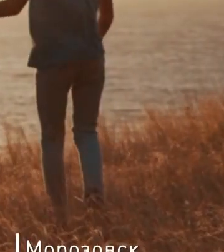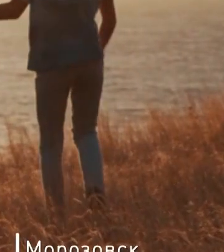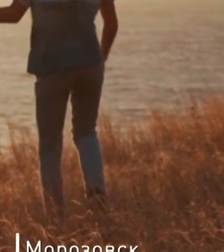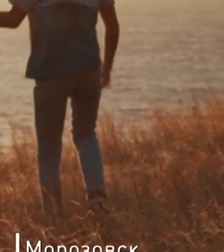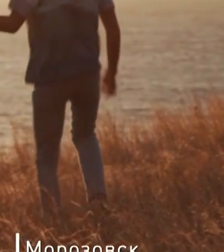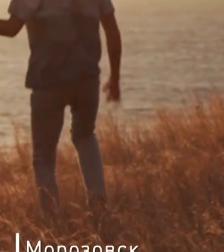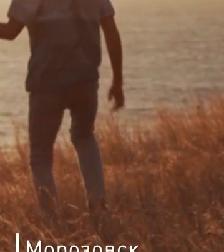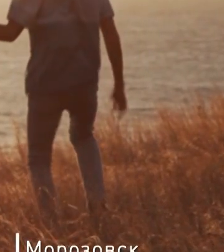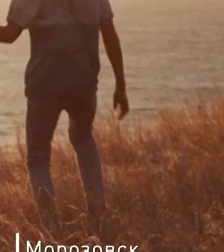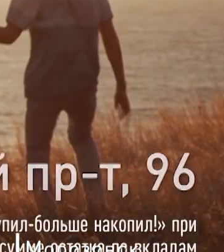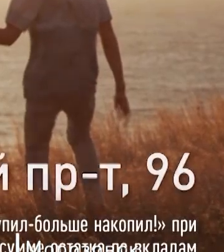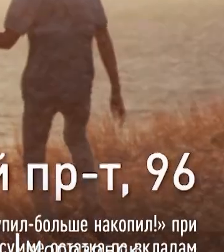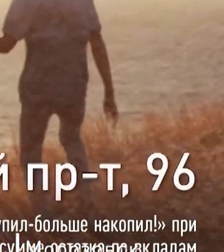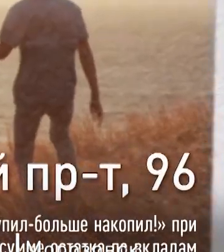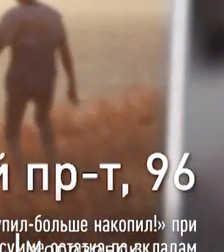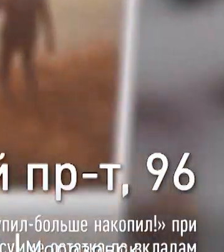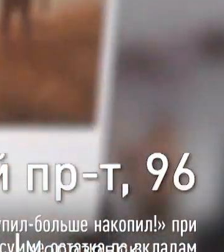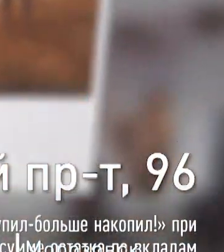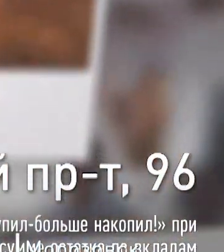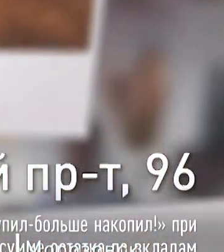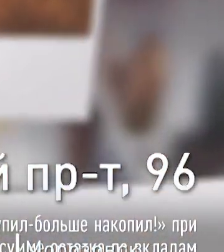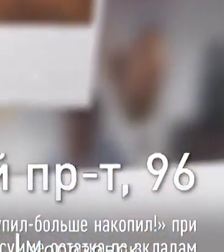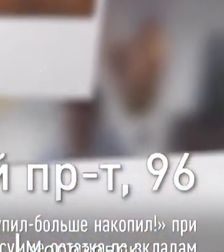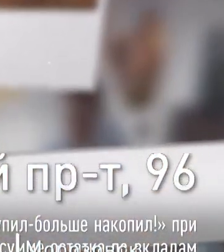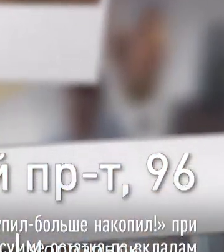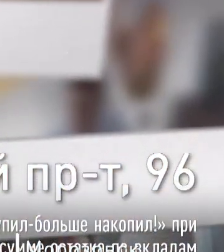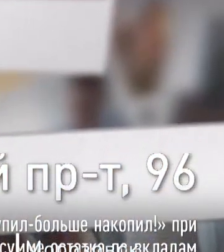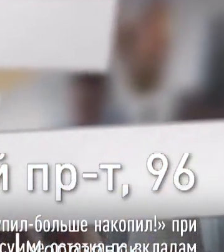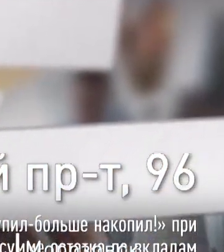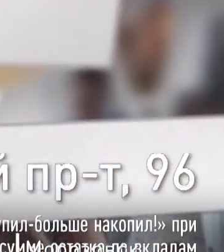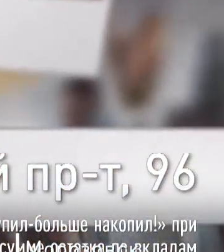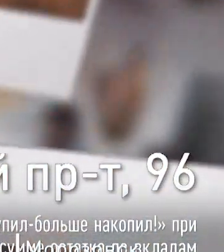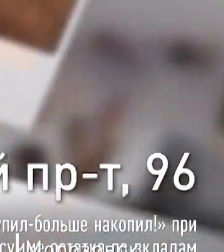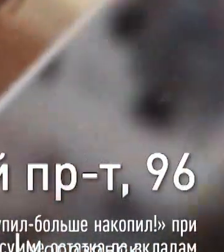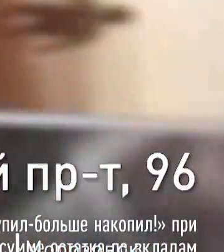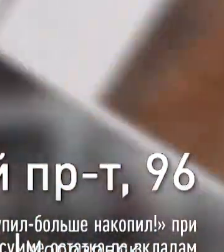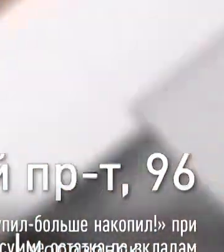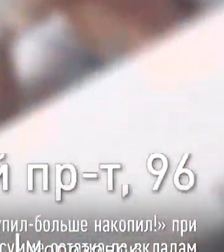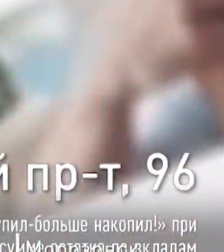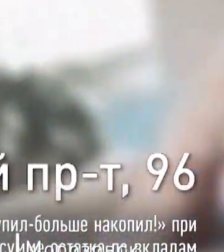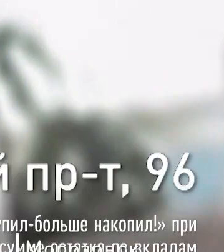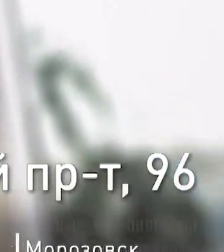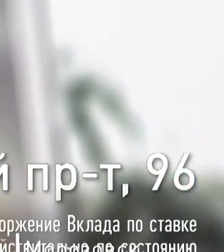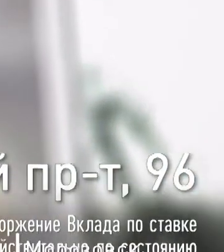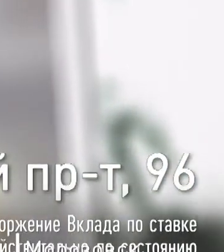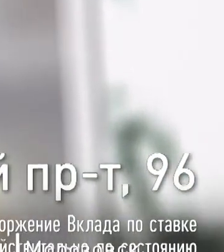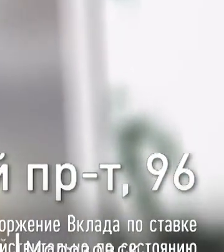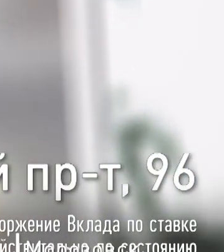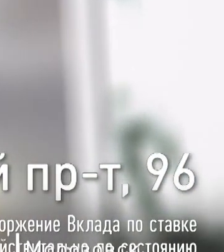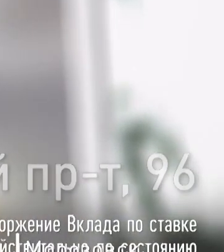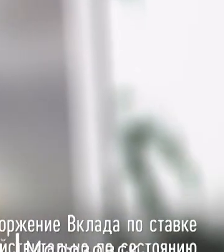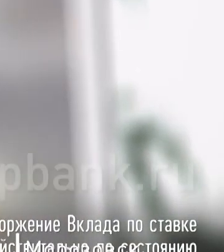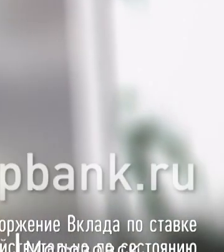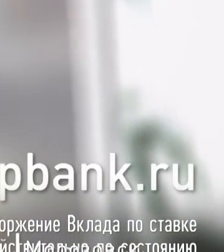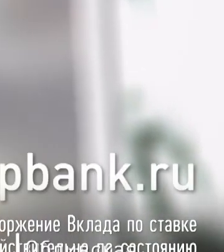Что такое семья? Это ответственность. Получите максимум от своих сбережений. Откройте